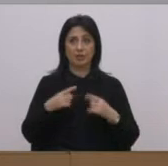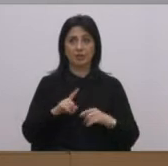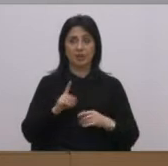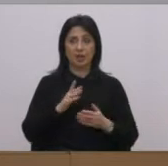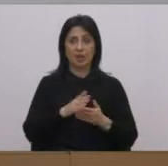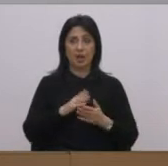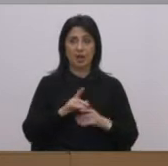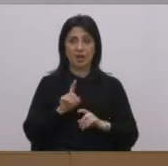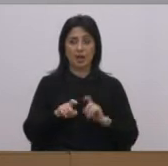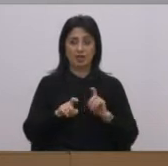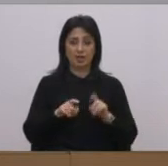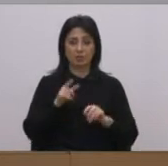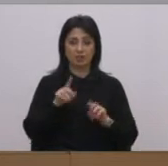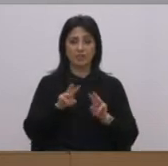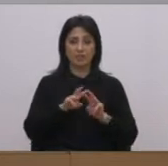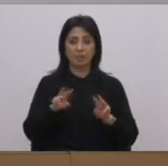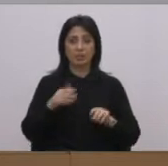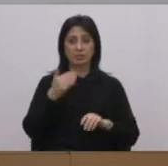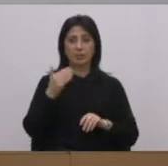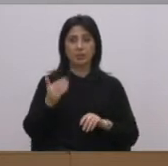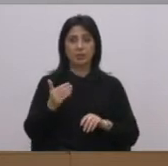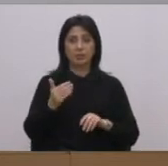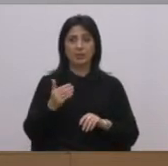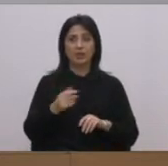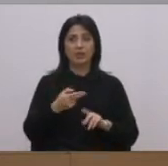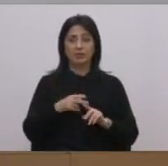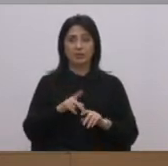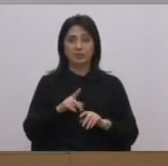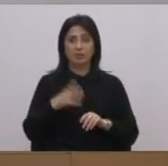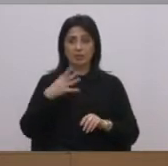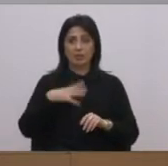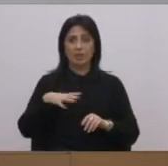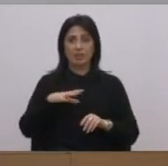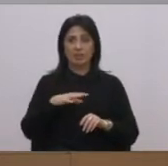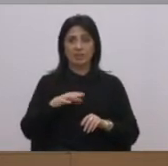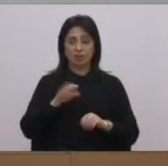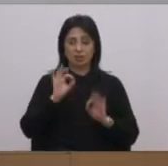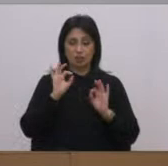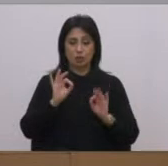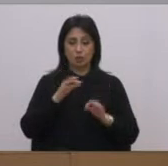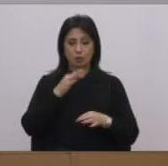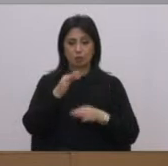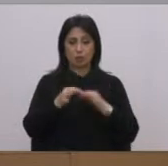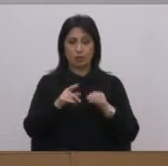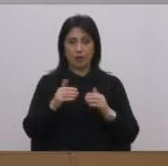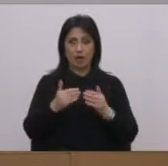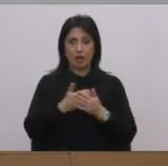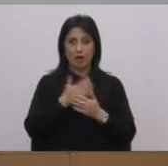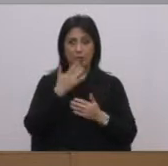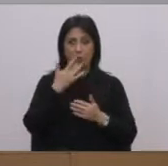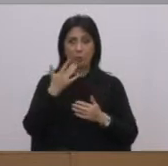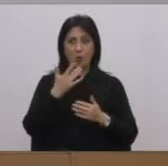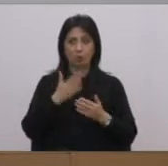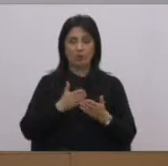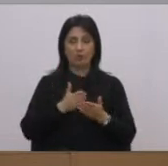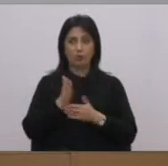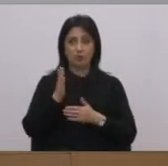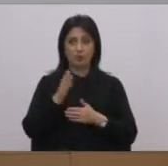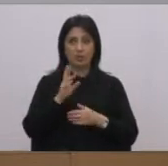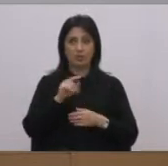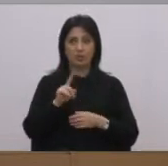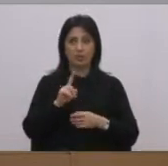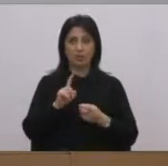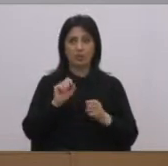არის დაგეგმილი თქვენი სამინისტროს მიერ იმისათვის, რომ საქართველომ ჯერ უნდა უპასუხოს ამ ახალ გეოპოლიტიკურ ფუნქციას და